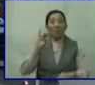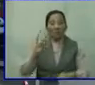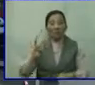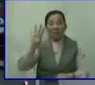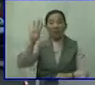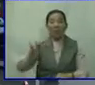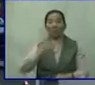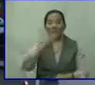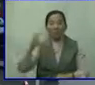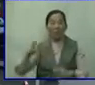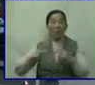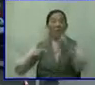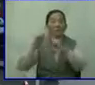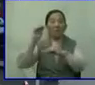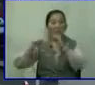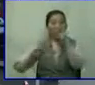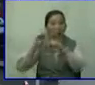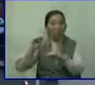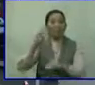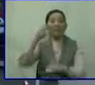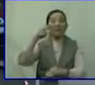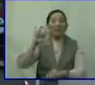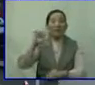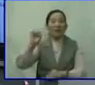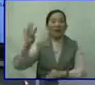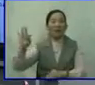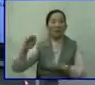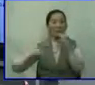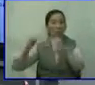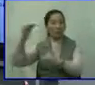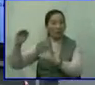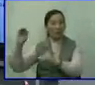уже построить диаграмму.